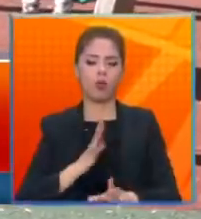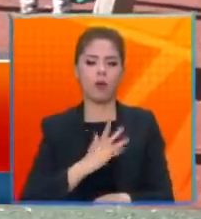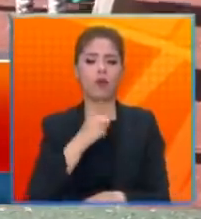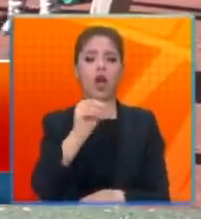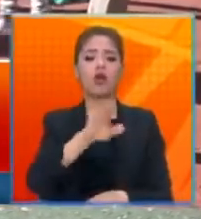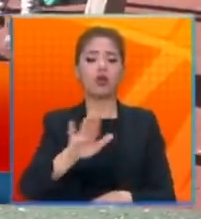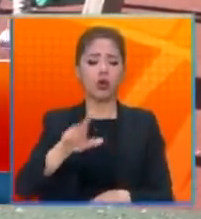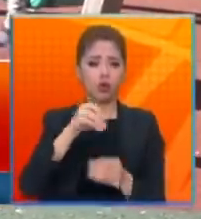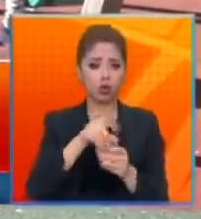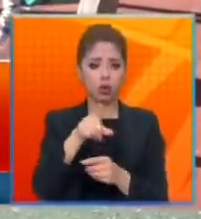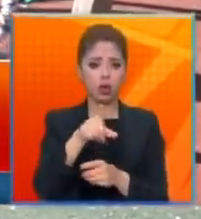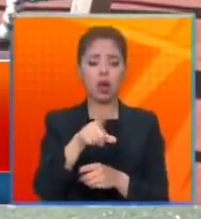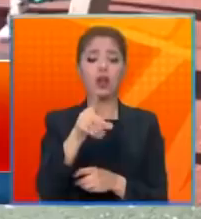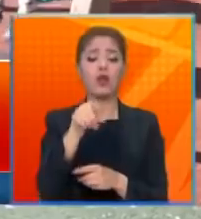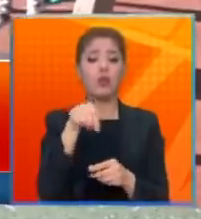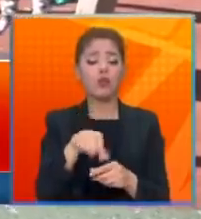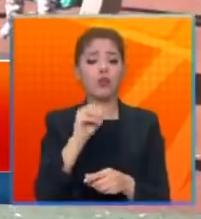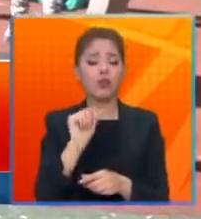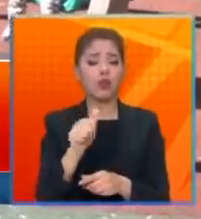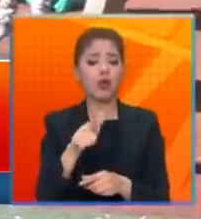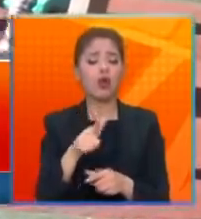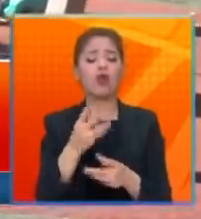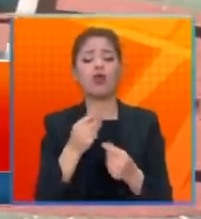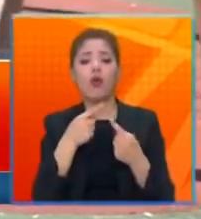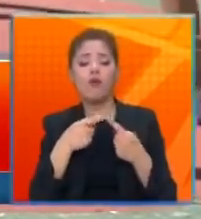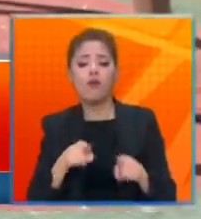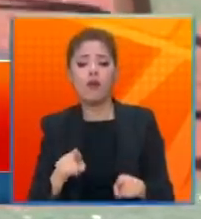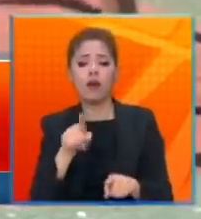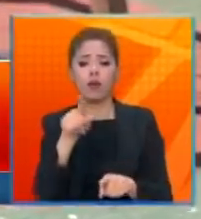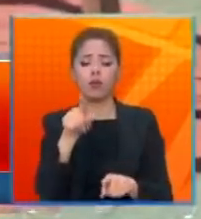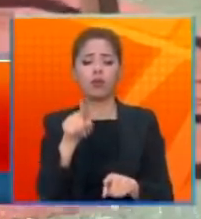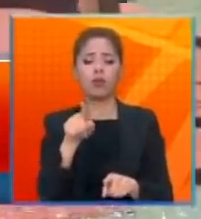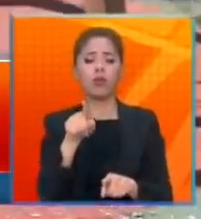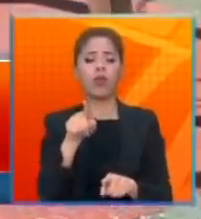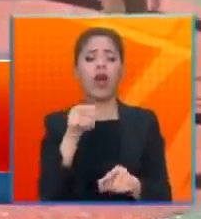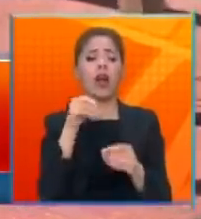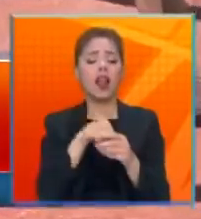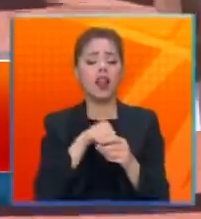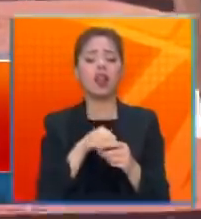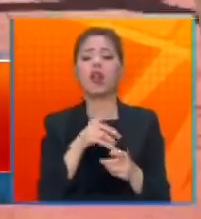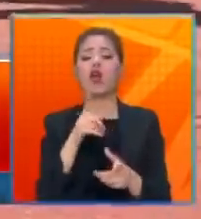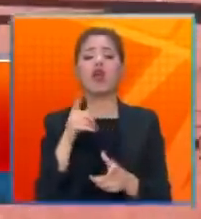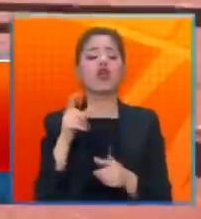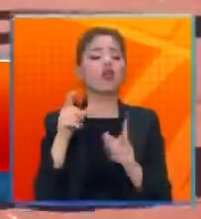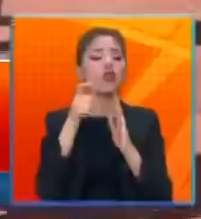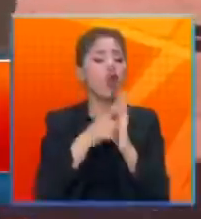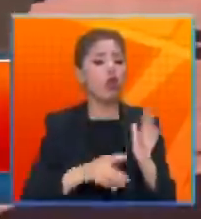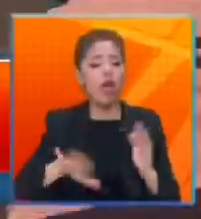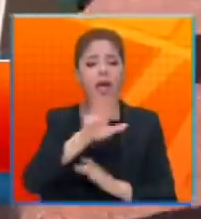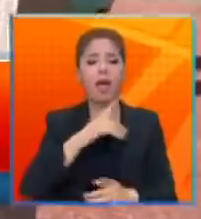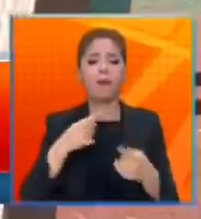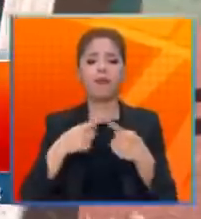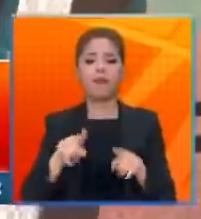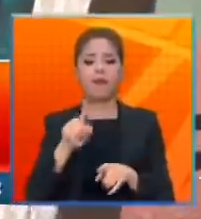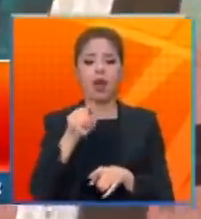Özellikle çocuklar için durum çok farklı çünkü onlarla ilgili veriler sınırlı. Üstelik bir takım çalışmalar da Çin'de vakaların